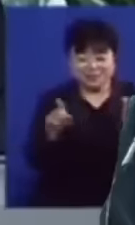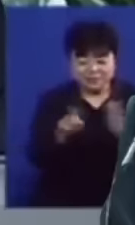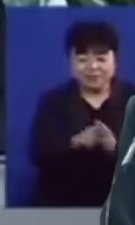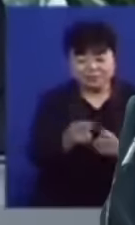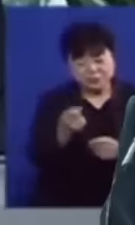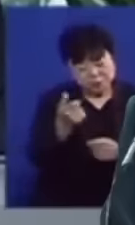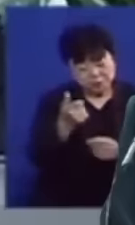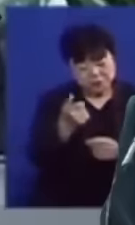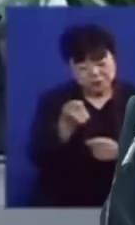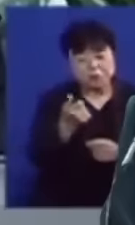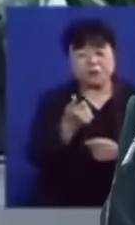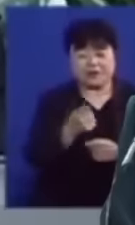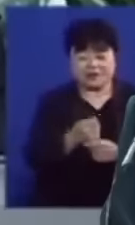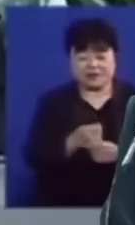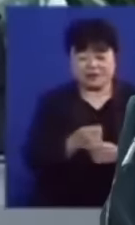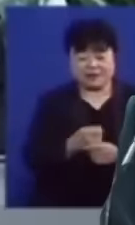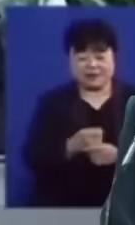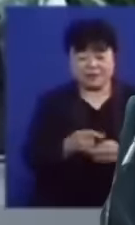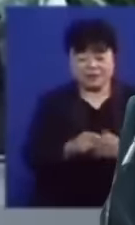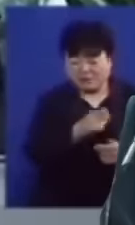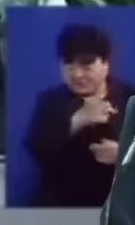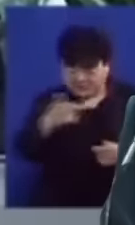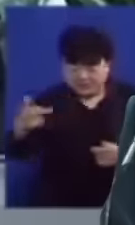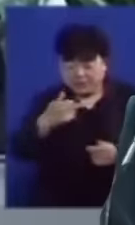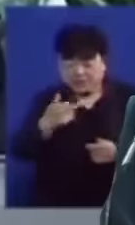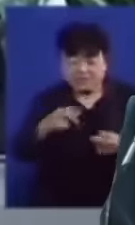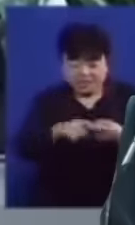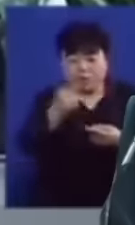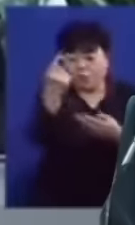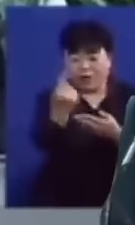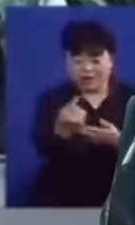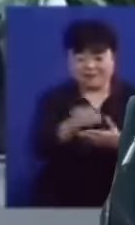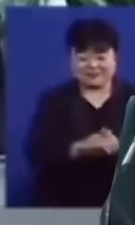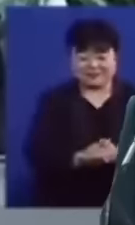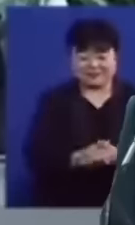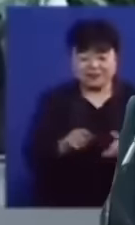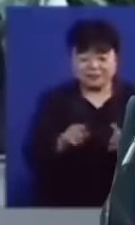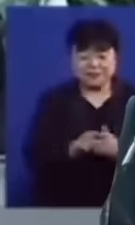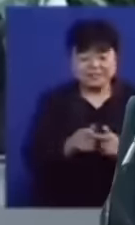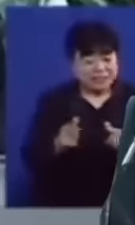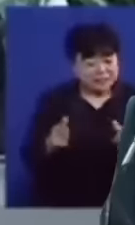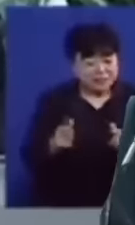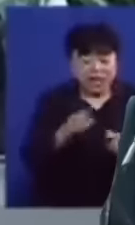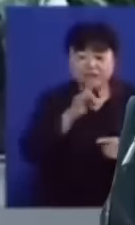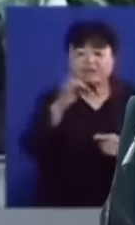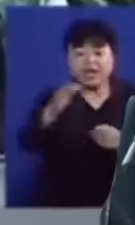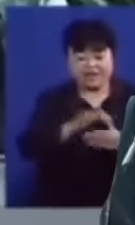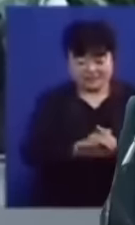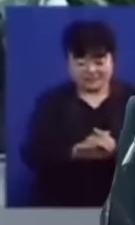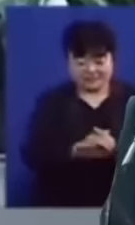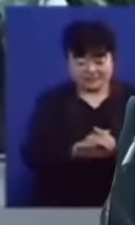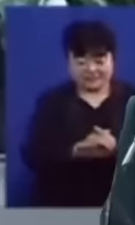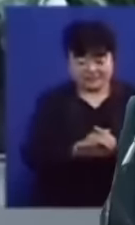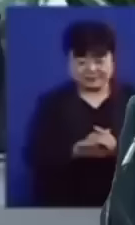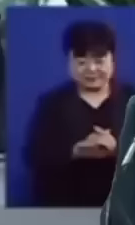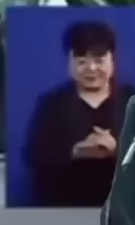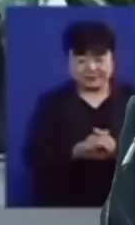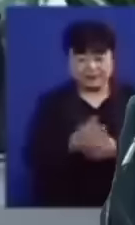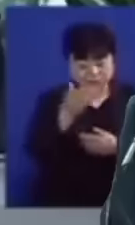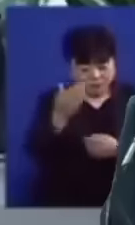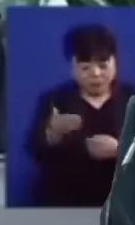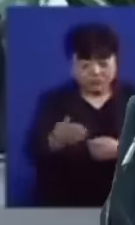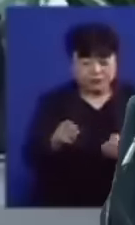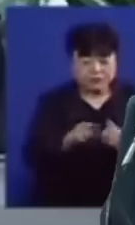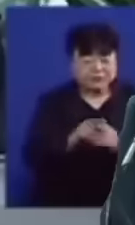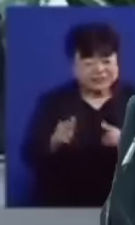믿음이 적으면 적은 대로, 큰 되면 큰 대로, 믿은 대로 되는 것입니다. 안 믿으면 안 되는 것입니다. 그런데 여러분은